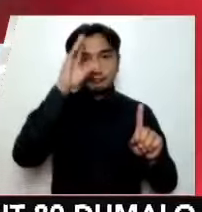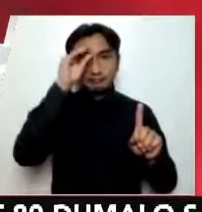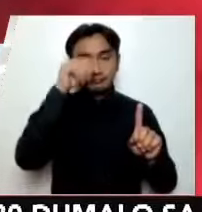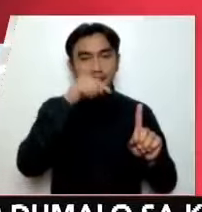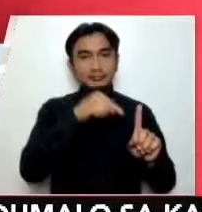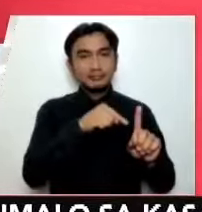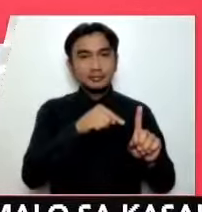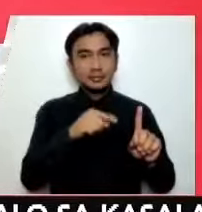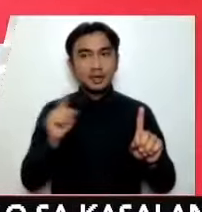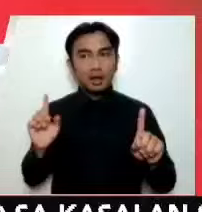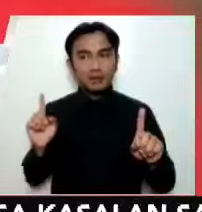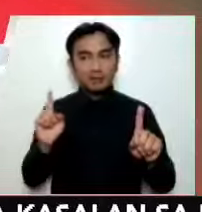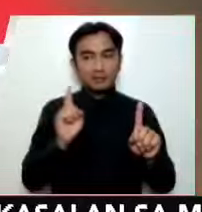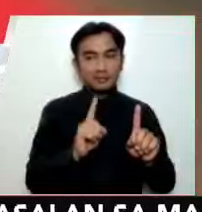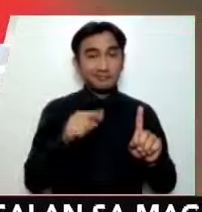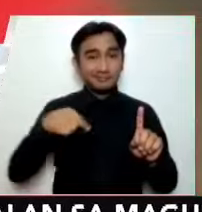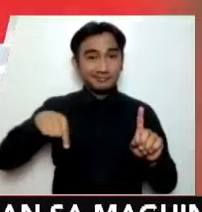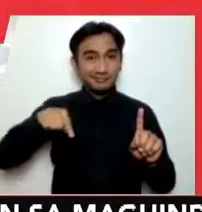namin